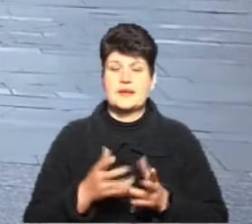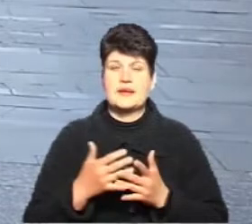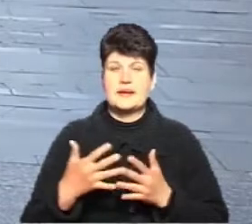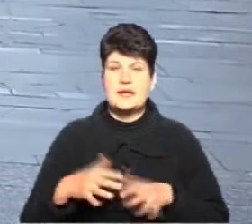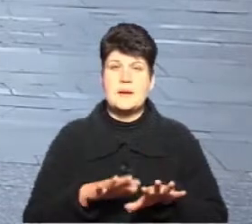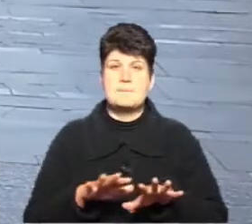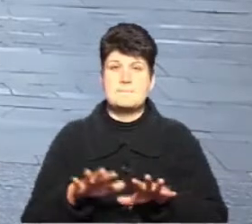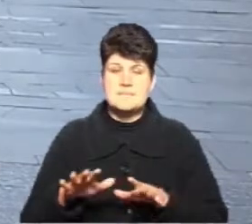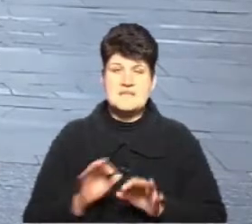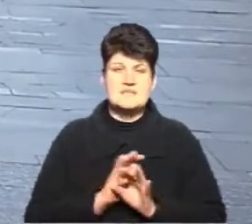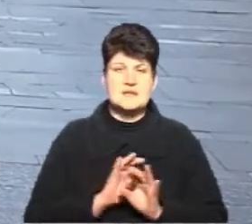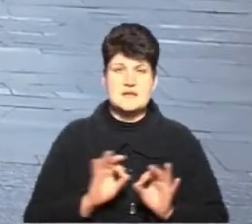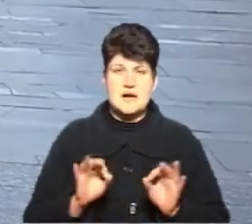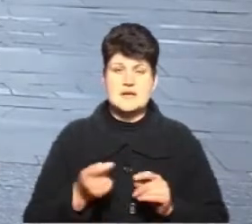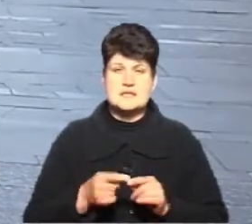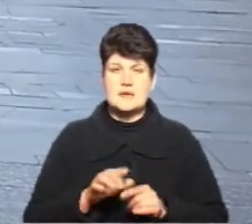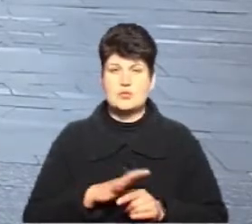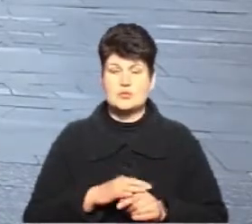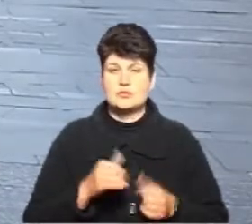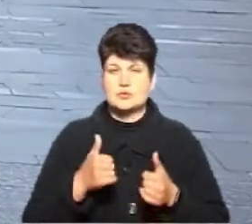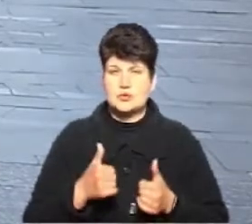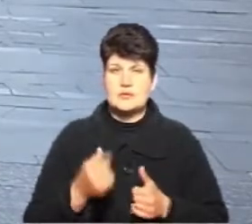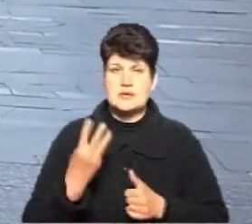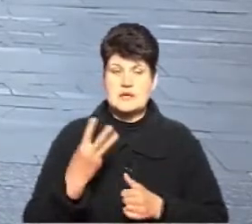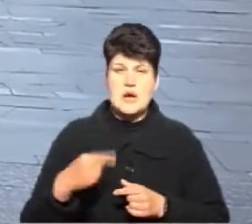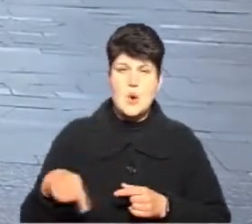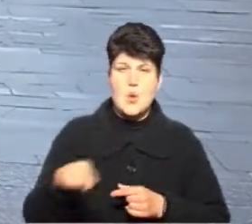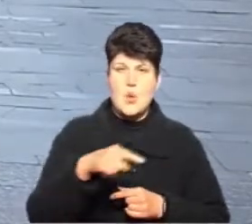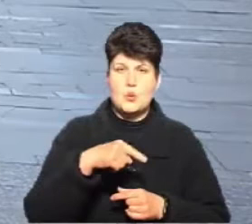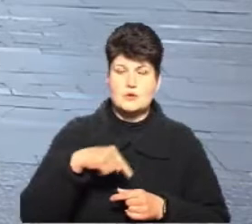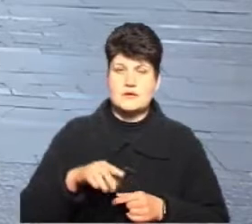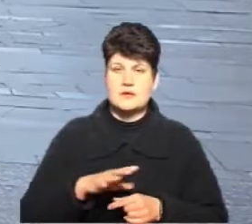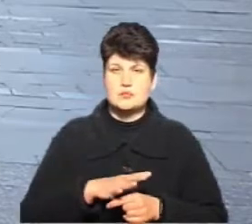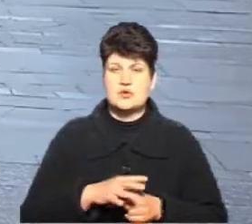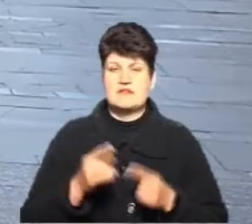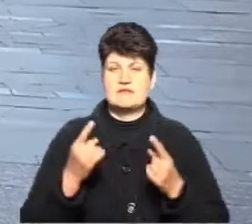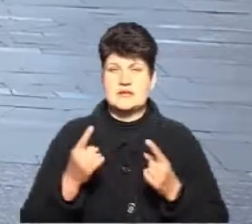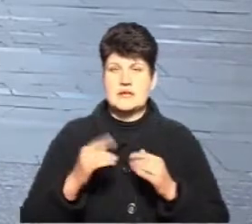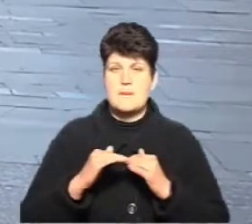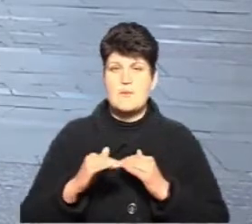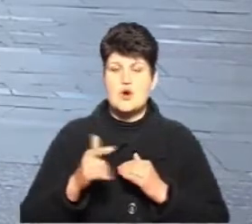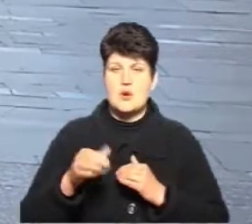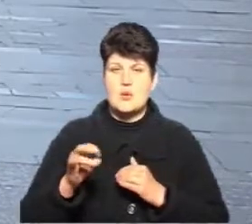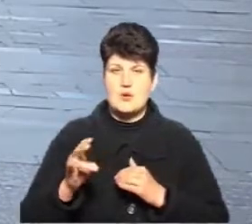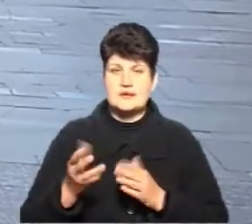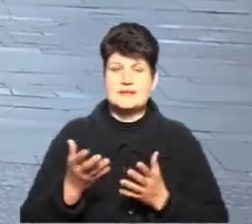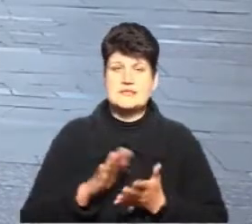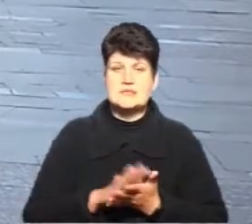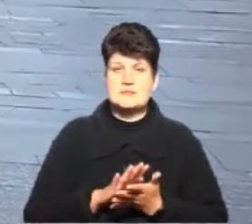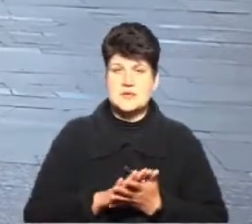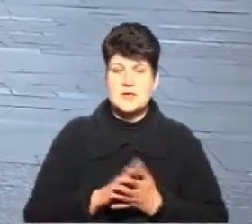це було б добре 3 округи, в яких би були великі полігони, де б сміття